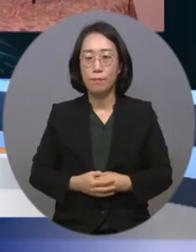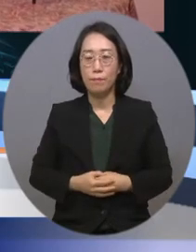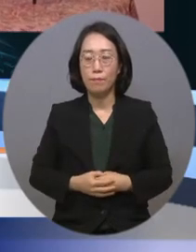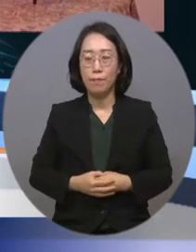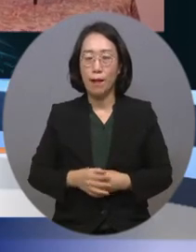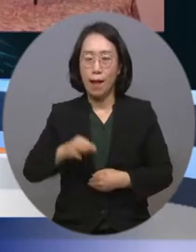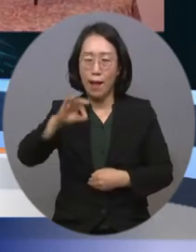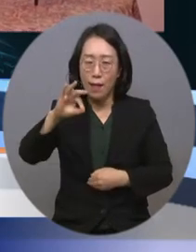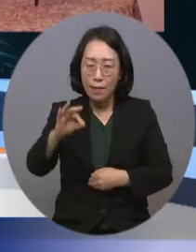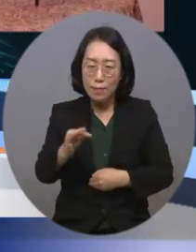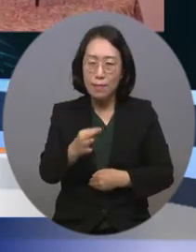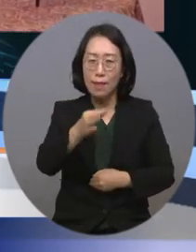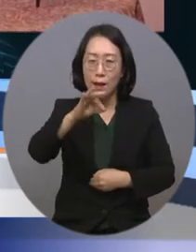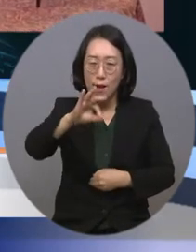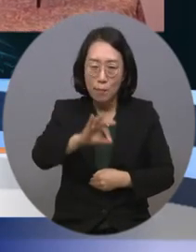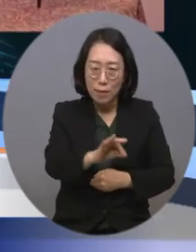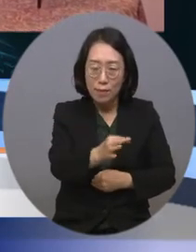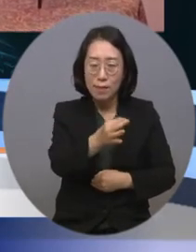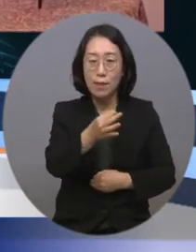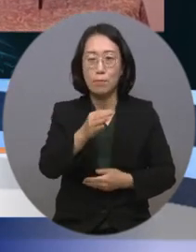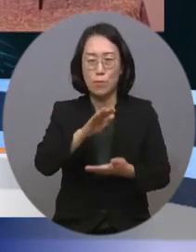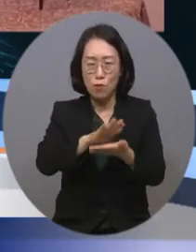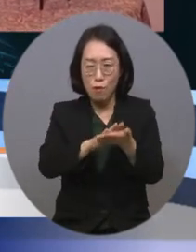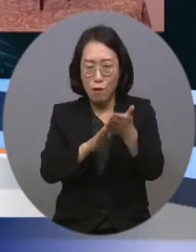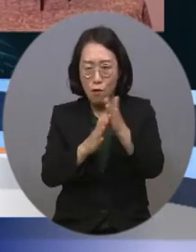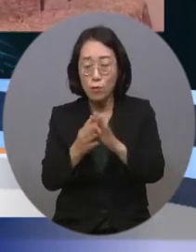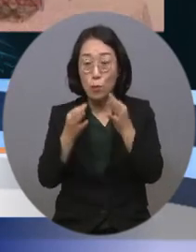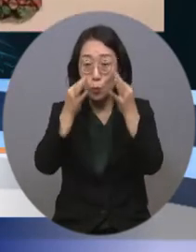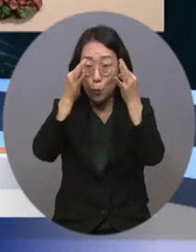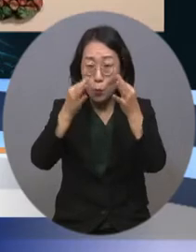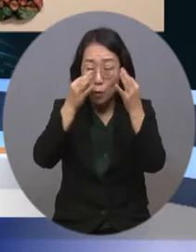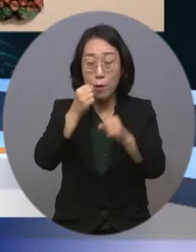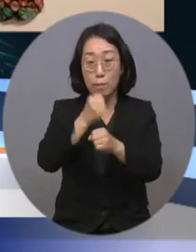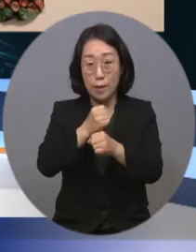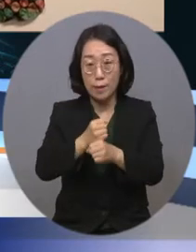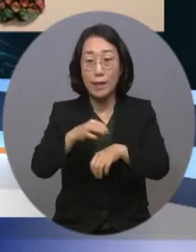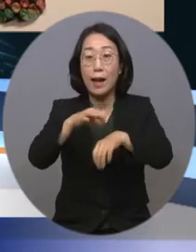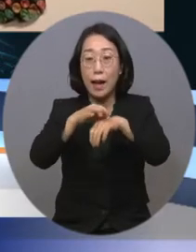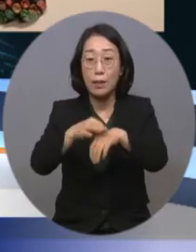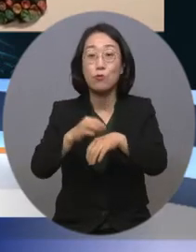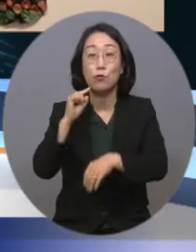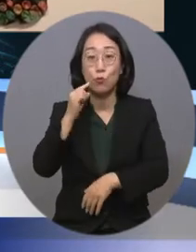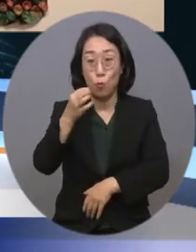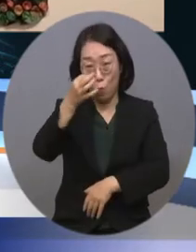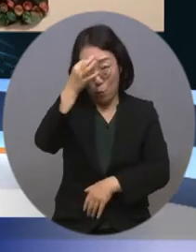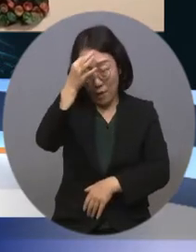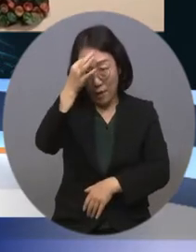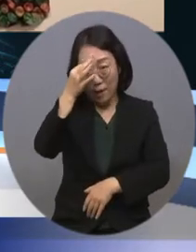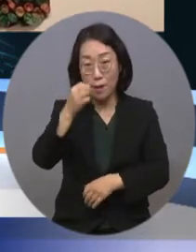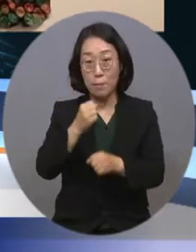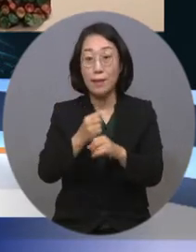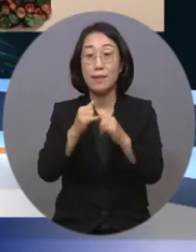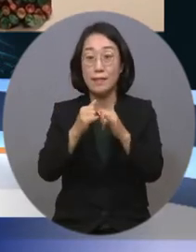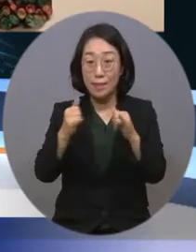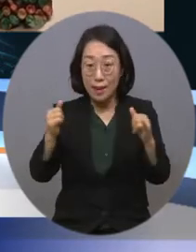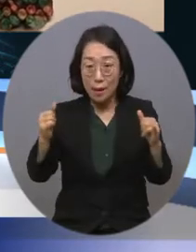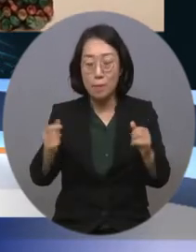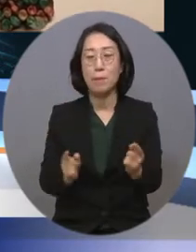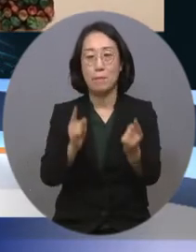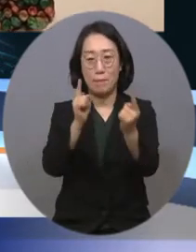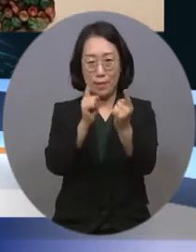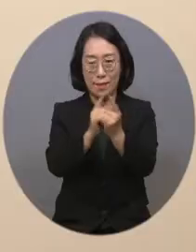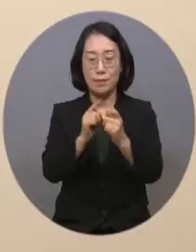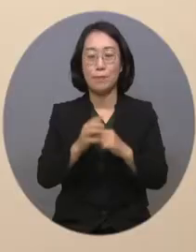한 땀 한 땀 정성을 기울여 만드는 가죽 공예를 널리 알리는 임정남 공예가를 이소영 기자가 만나봤습니다.